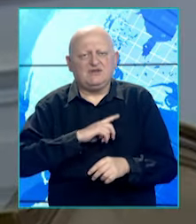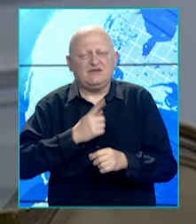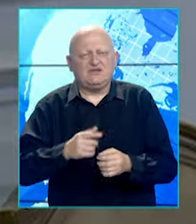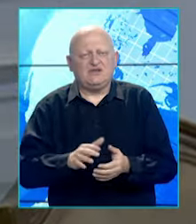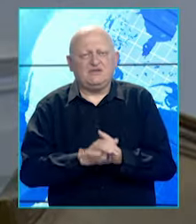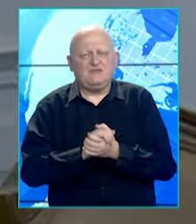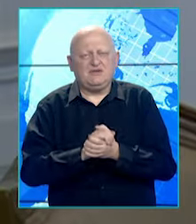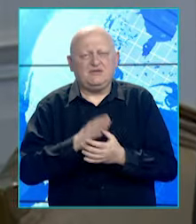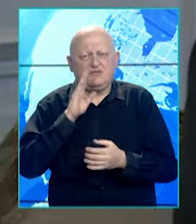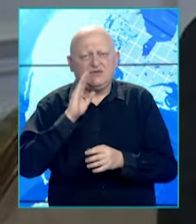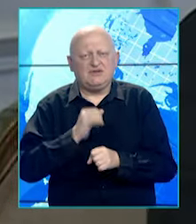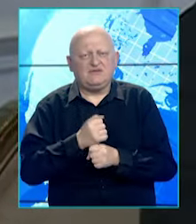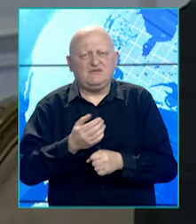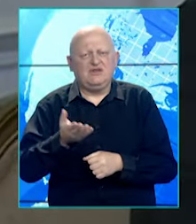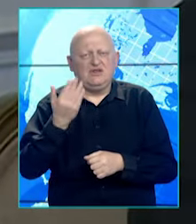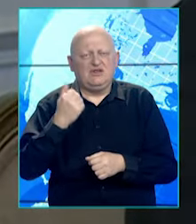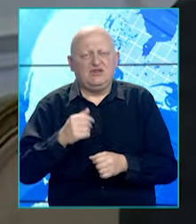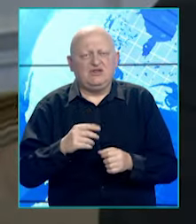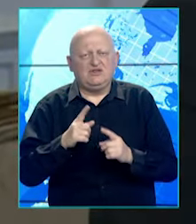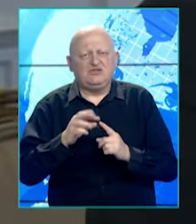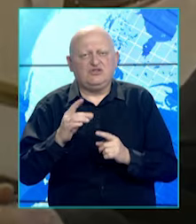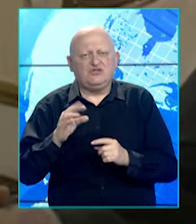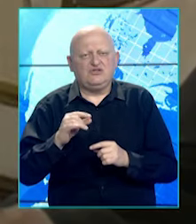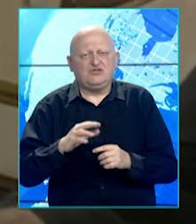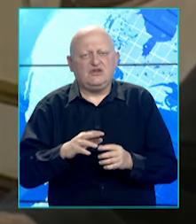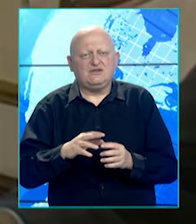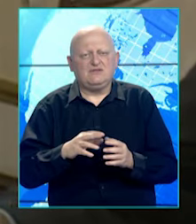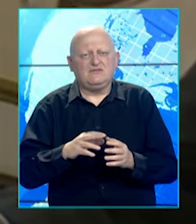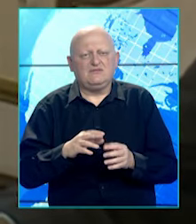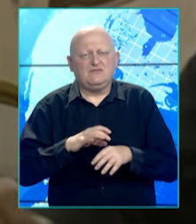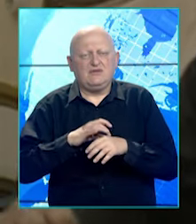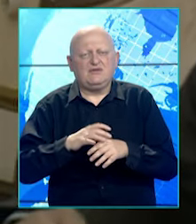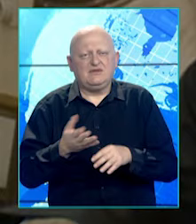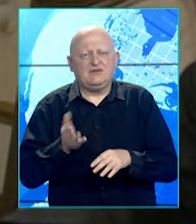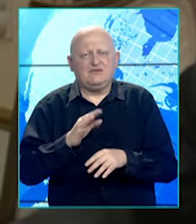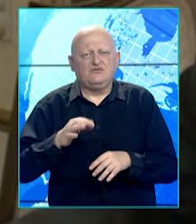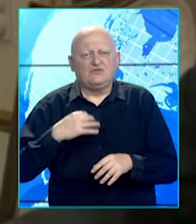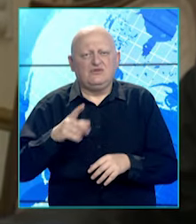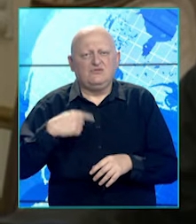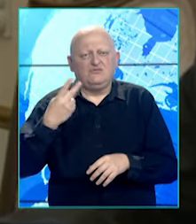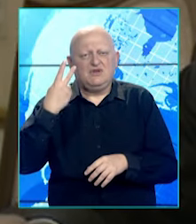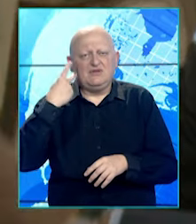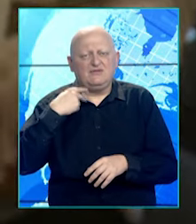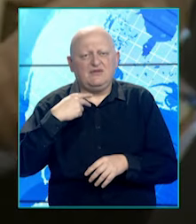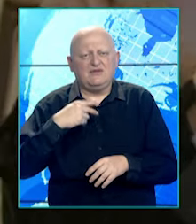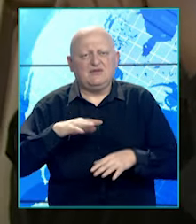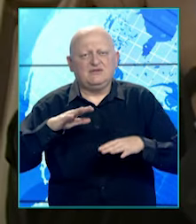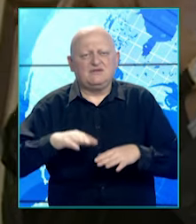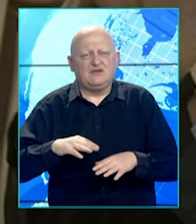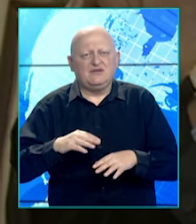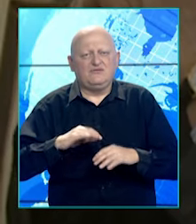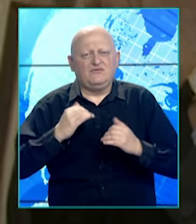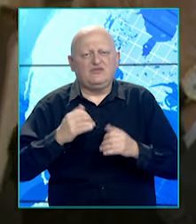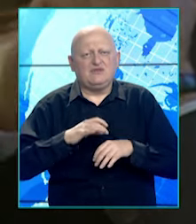Francuska ostaje snažan partner Bosne i Hercegovine. Inače, Trocaz predvodi delegaciju Francuske naredna dva dana